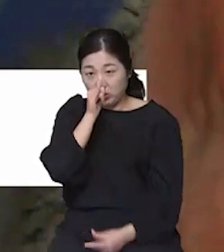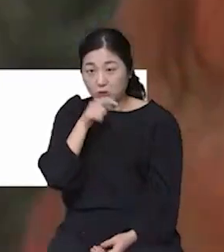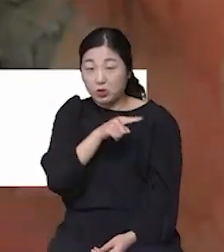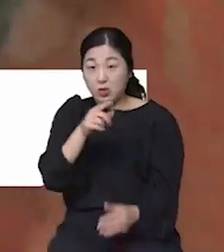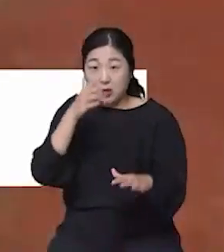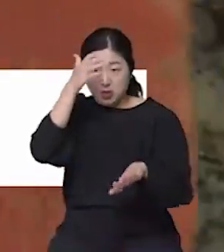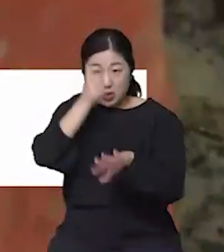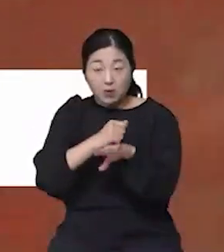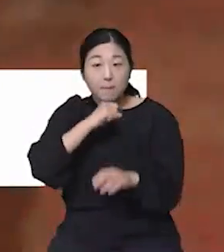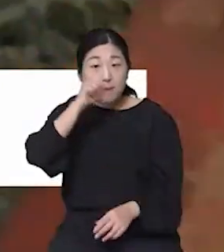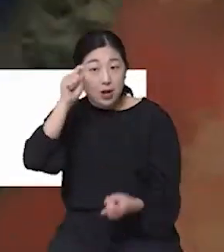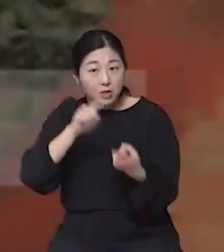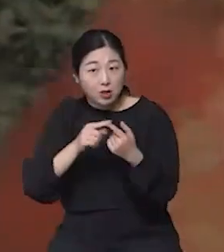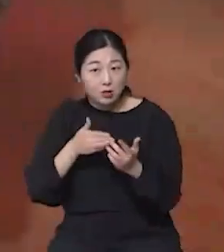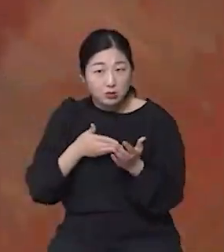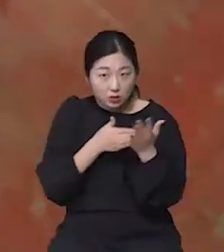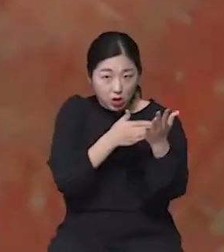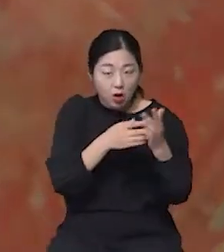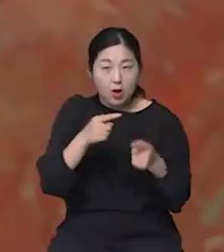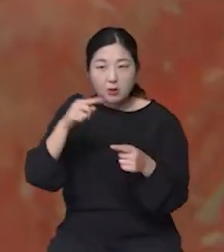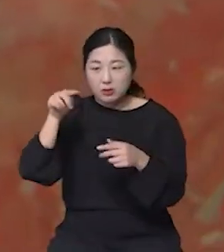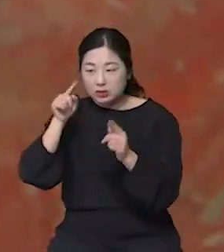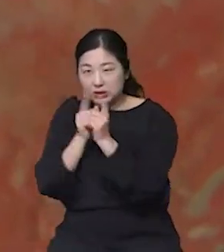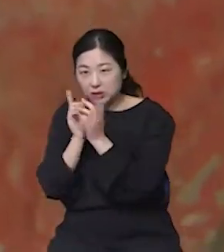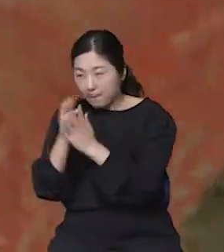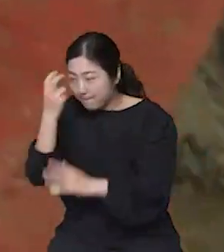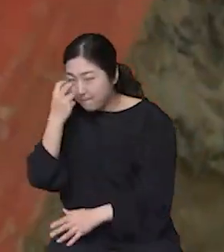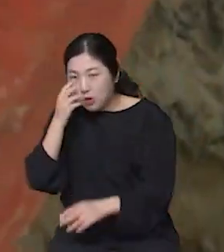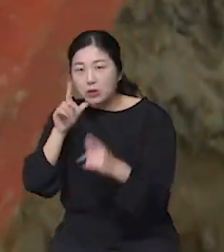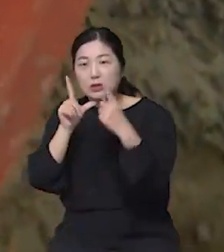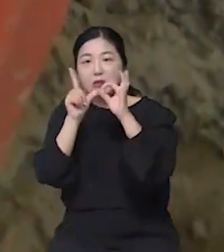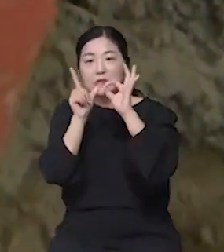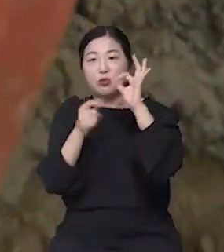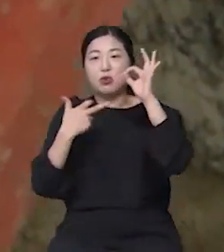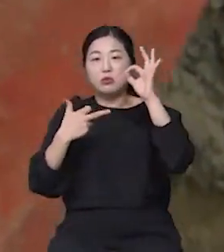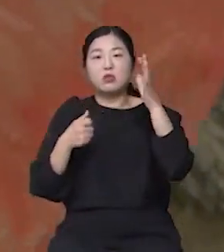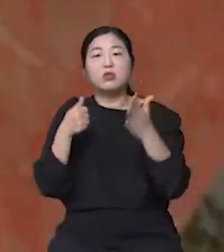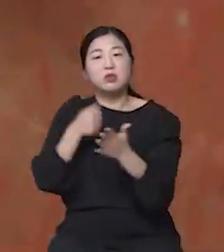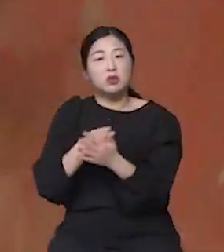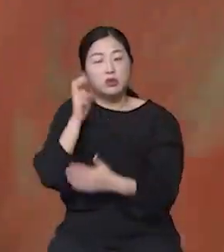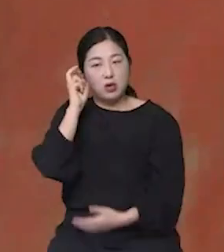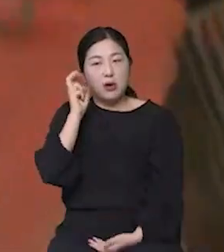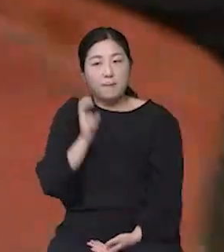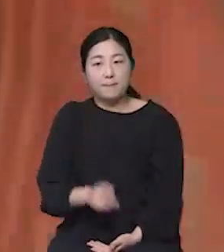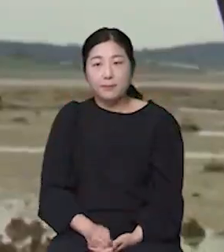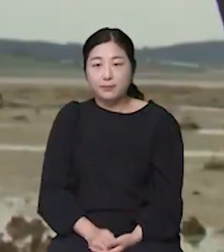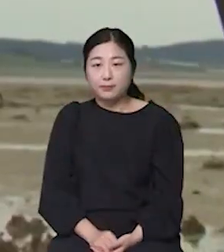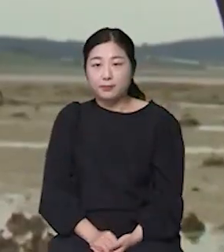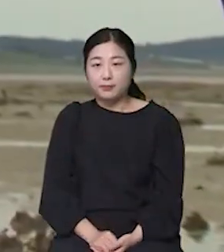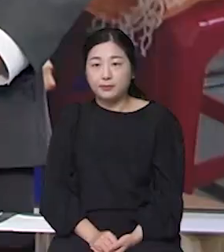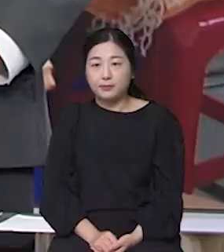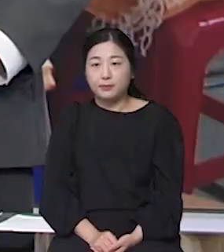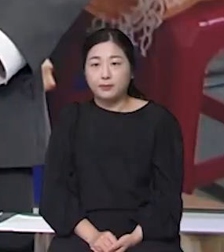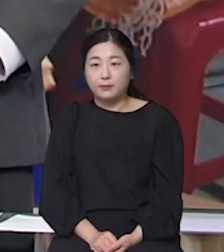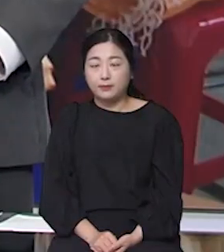해양수산박물관 최종 대상지는 제안서 발표와 현장 평가를 거쳐 10월 17일 결정될 예정입니다.